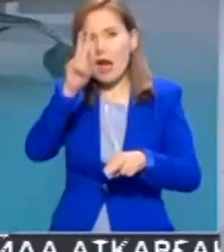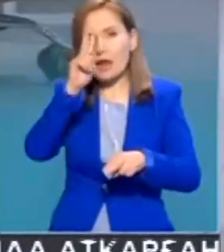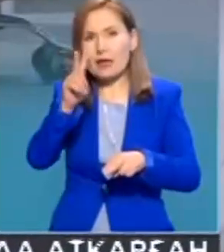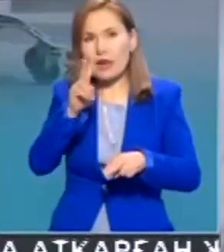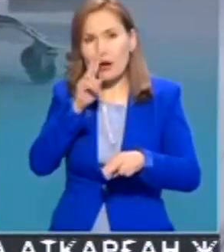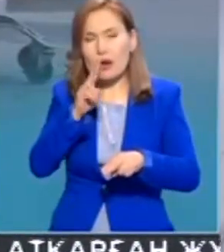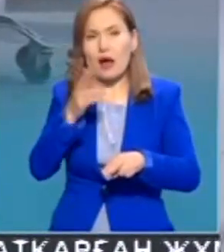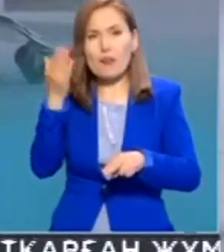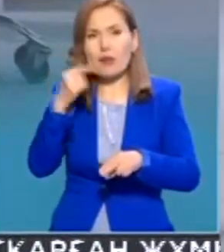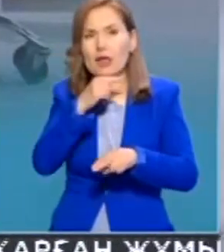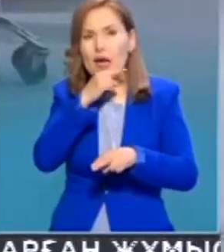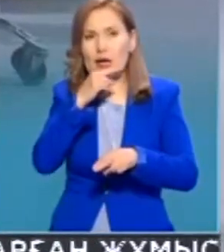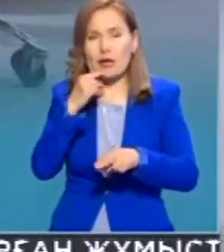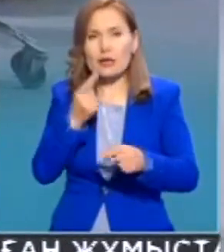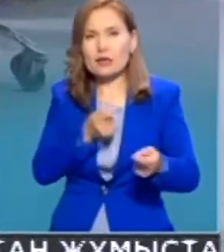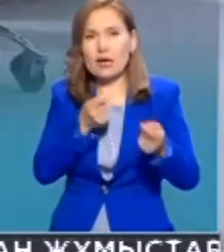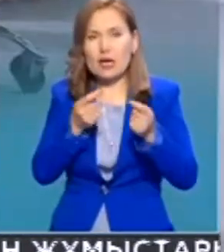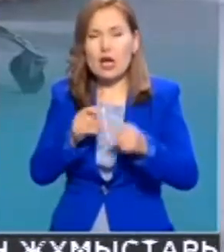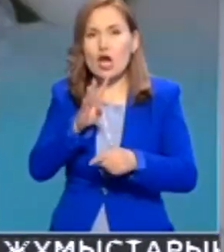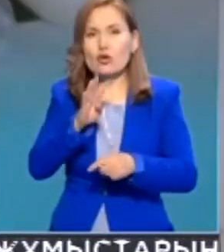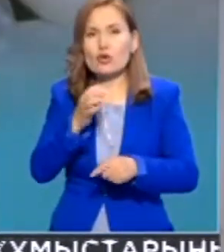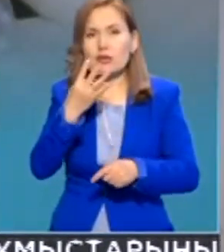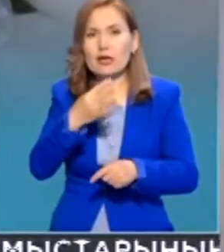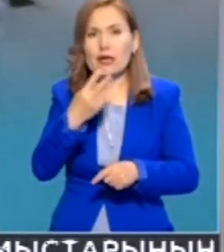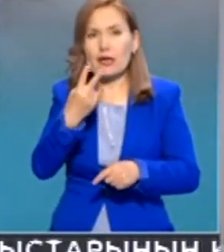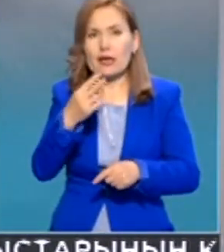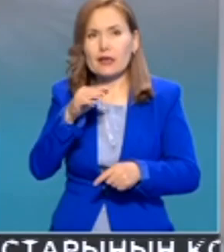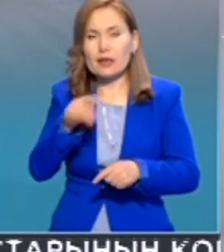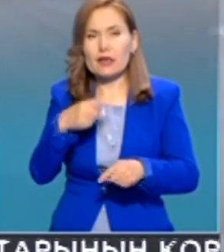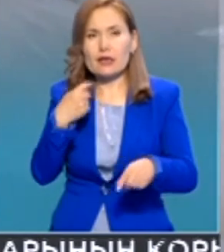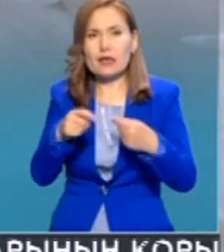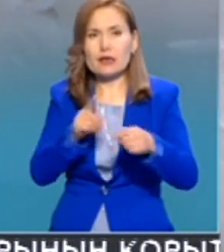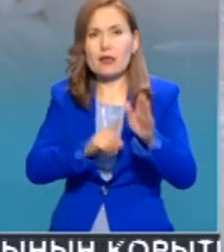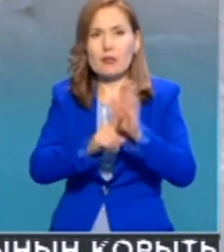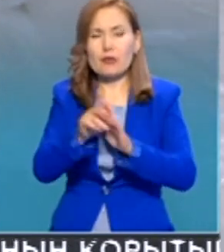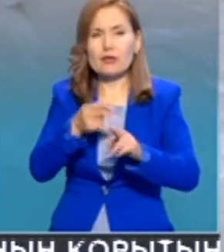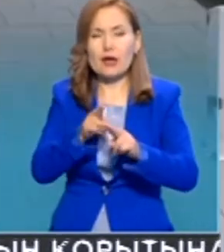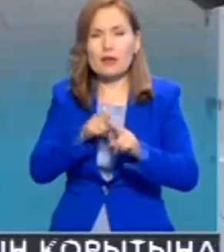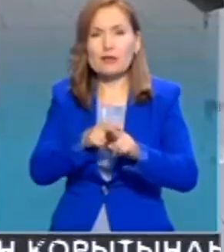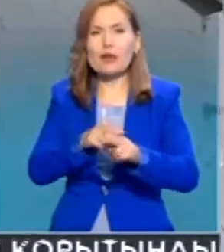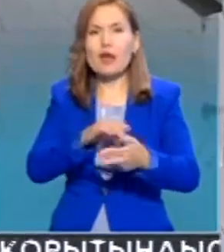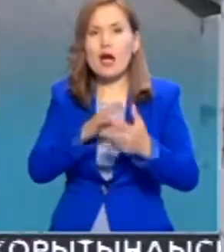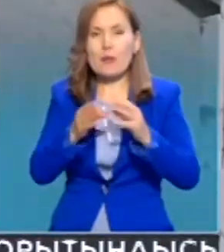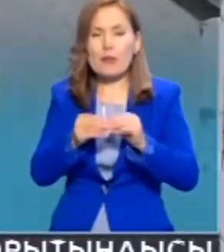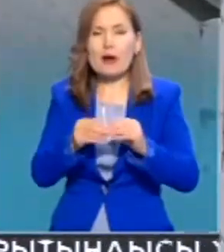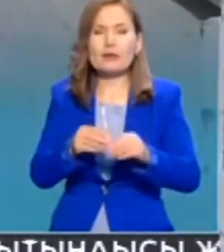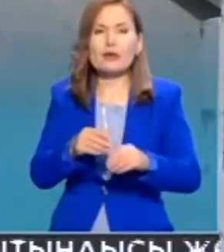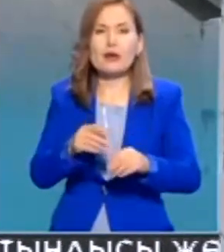Ресейден алынған қант 442 теңгеге бір қолға 2 келіден ғана сатылған. Тапшылық